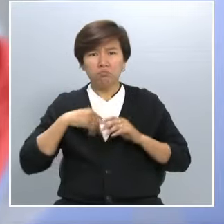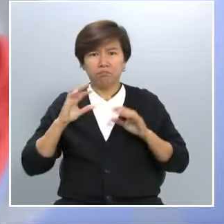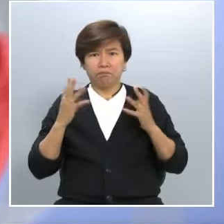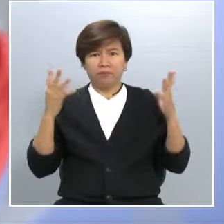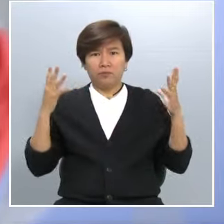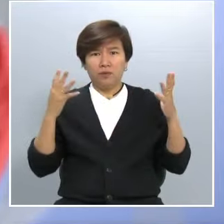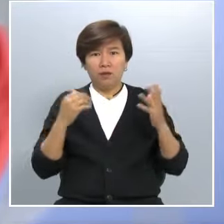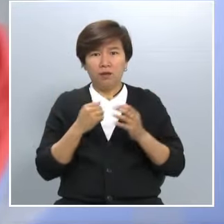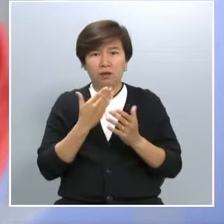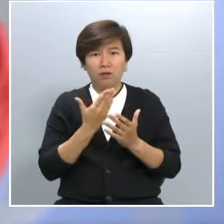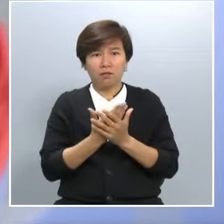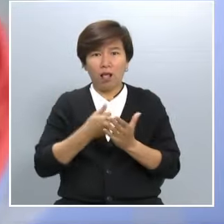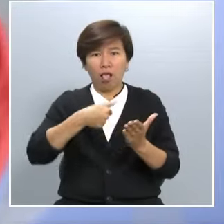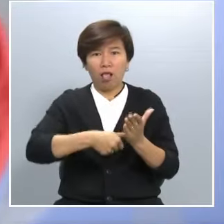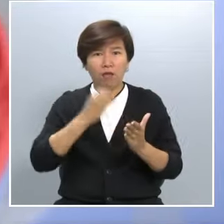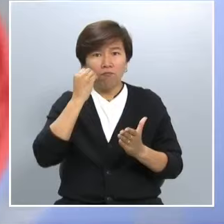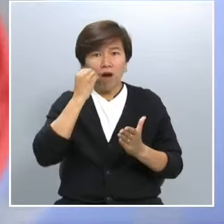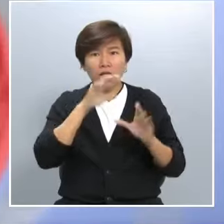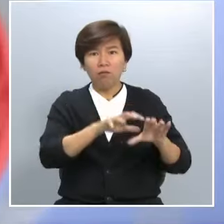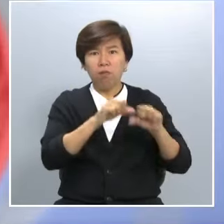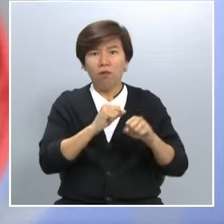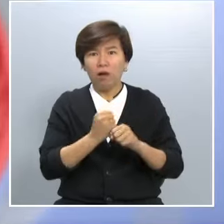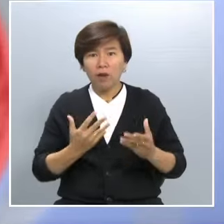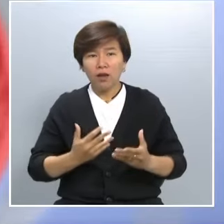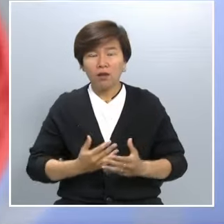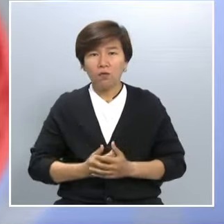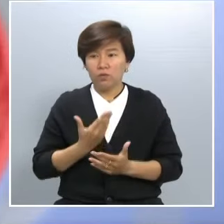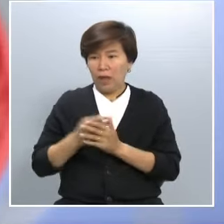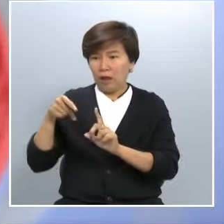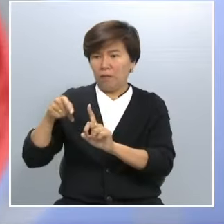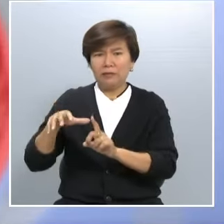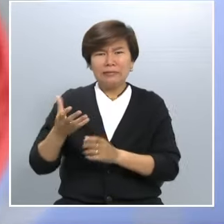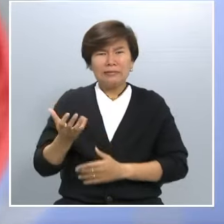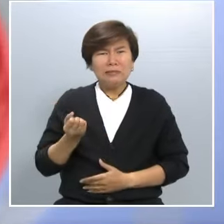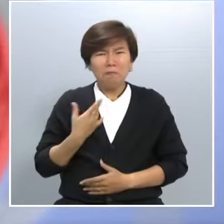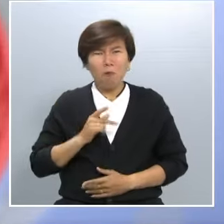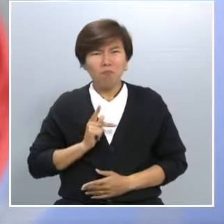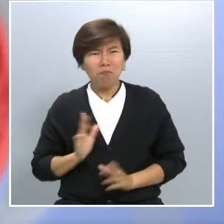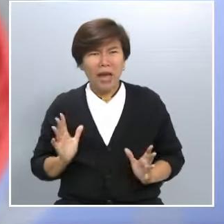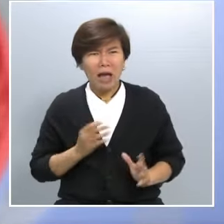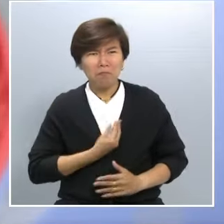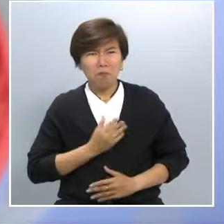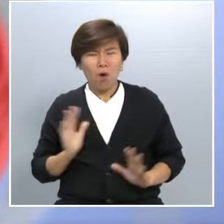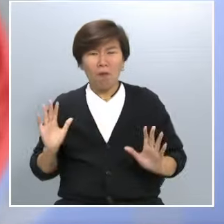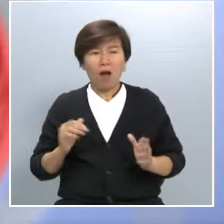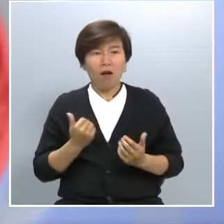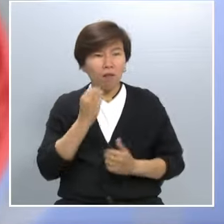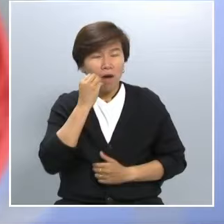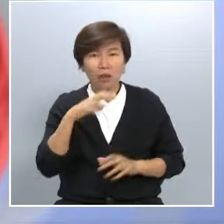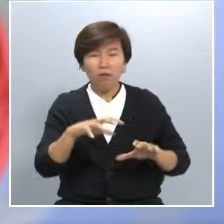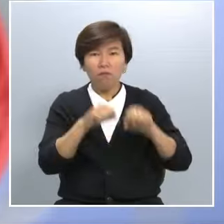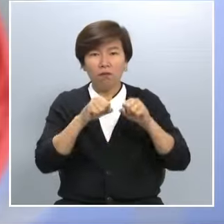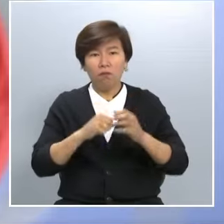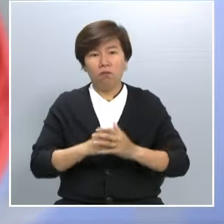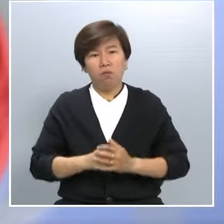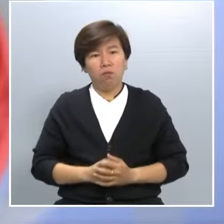พันหนึ่งฉันยังไม่เคยกล้าจะไปยืมใครเลย ใช่ เออแล้วนี่จะมายึดบ้านฉันนะ ใช่ค่ะ น่ากลัวม